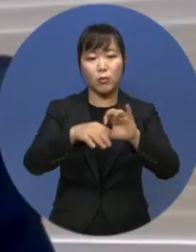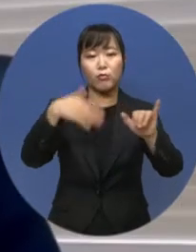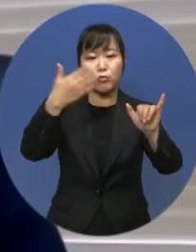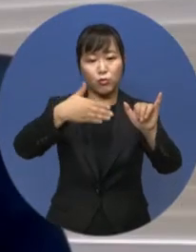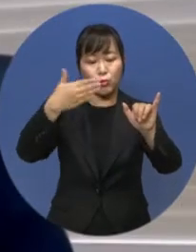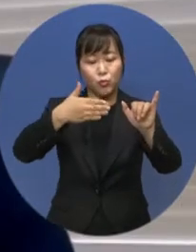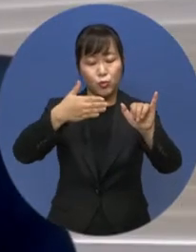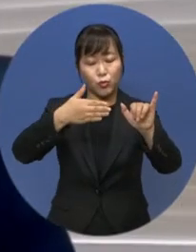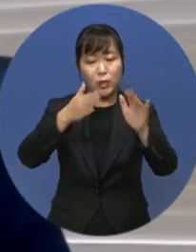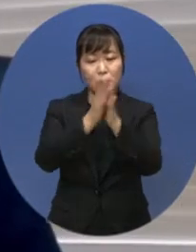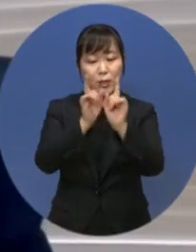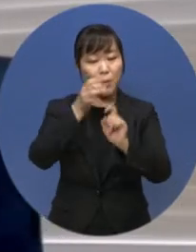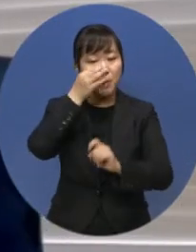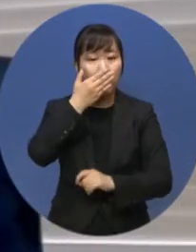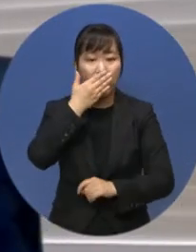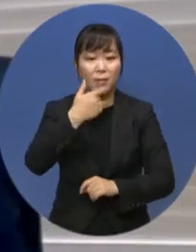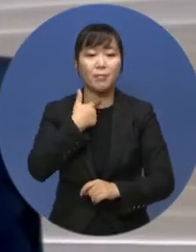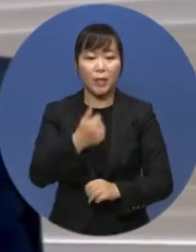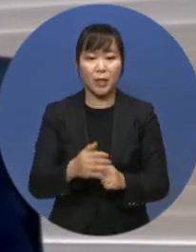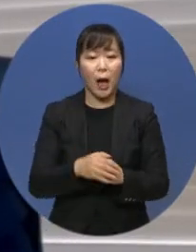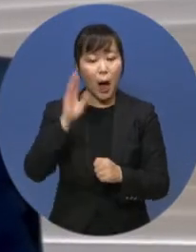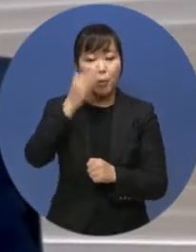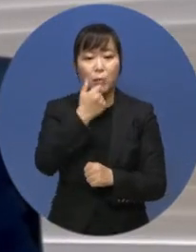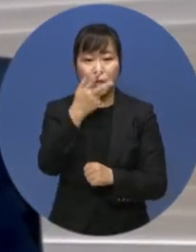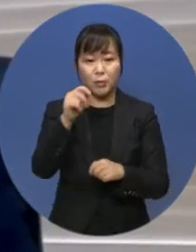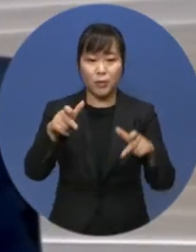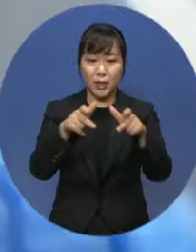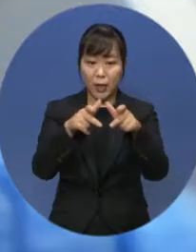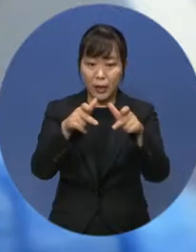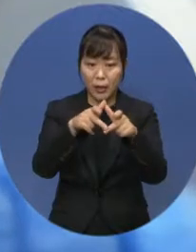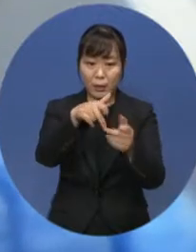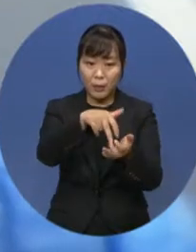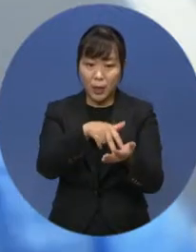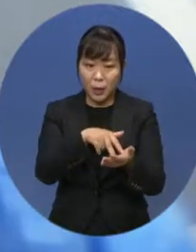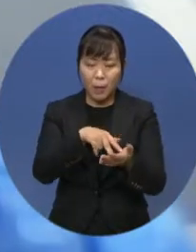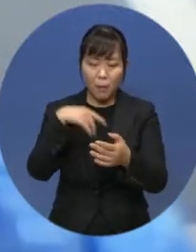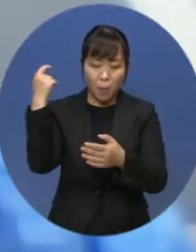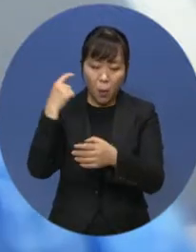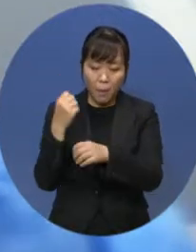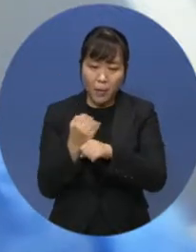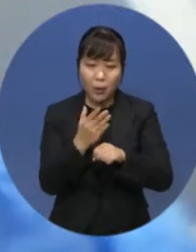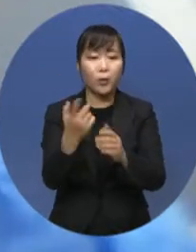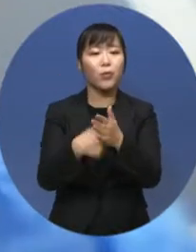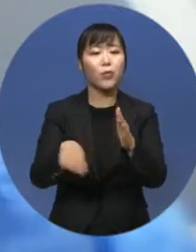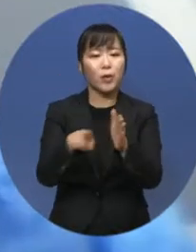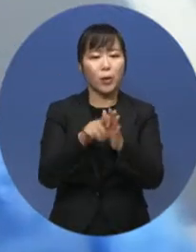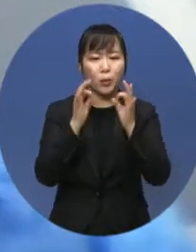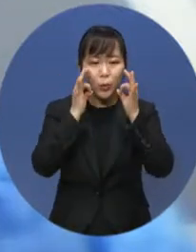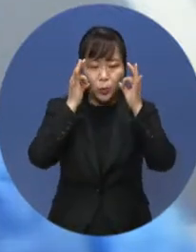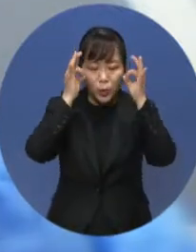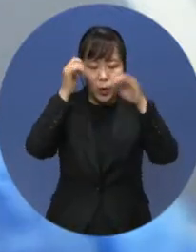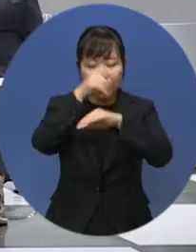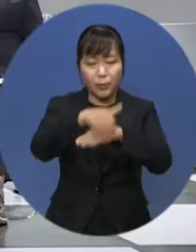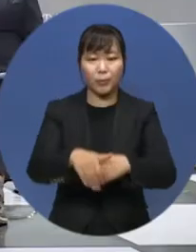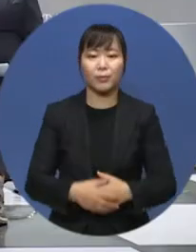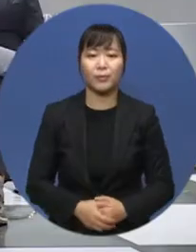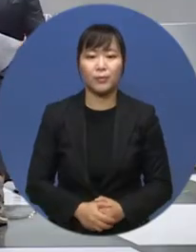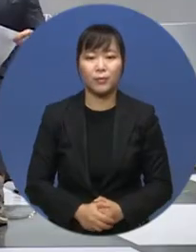생중계됐습니다. 앞으로도 복지TV는 장애인 당사자의 목소리를 담기 위해 노력할